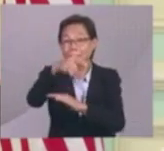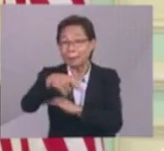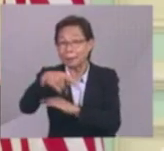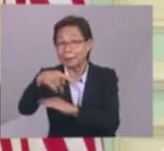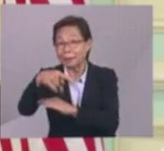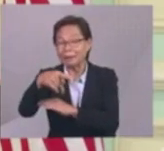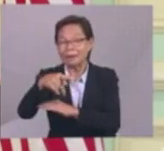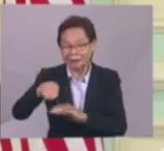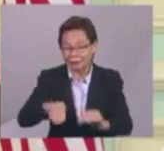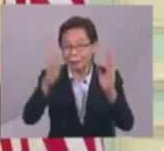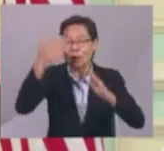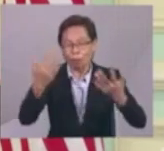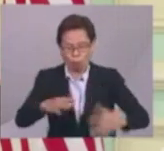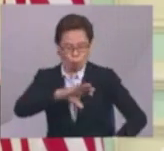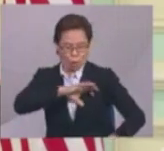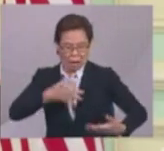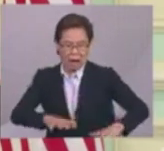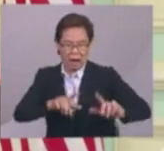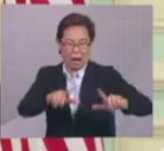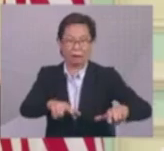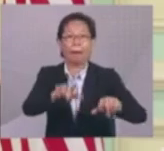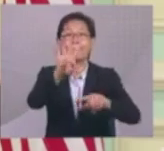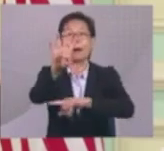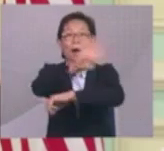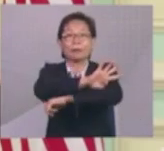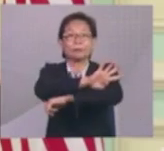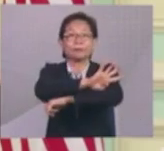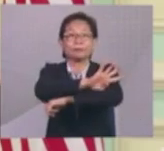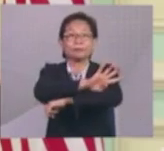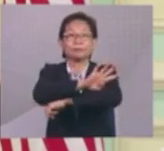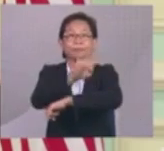pihak PDRM telah menetapkan 4 hari pergerakan